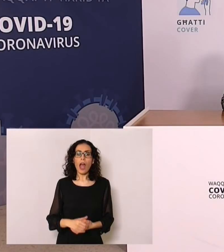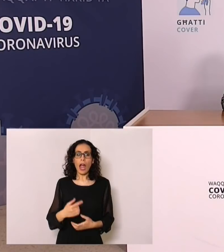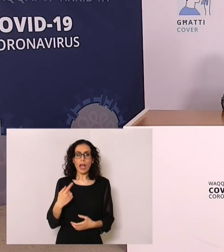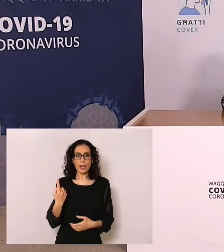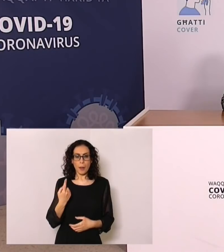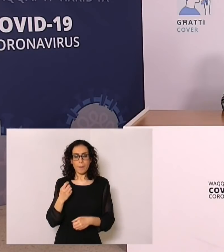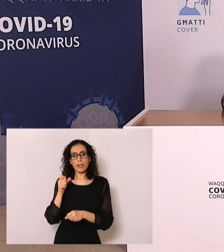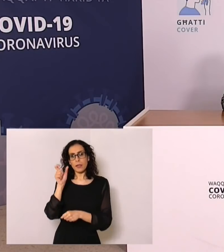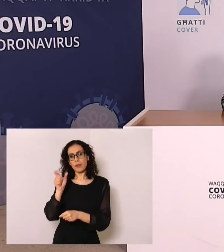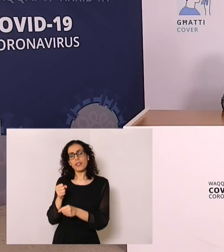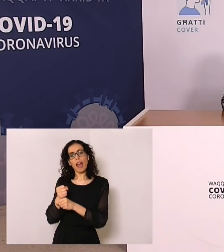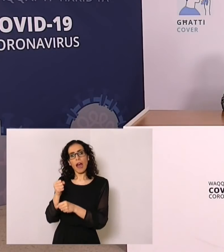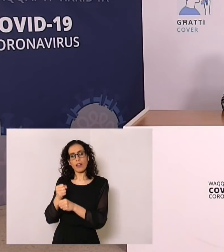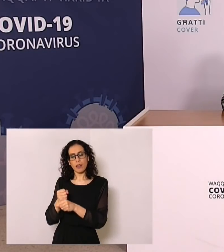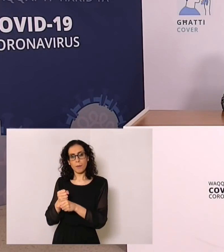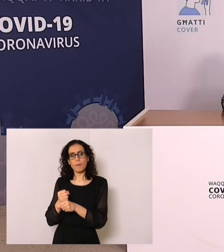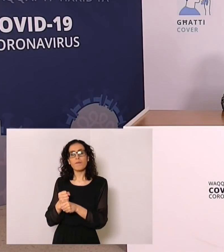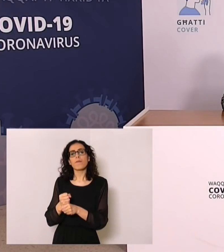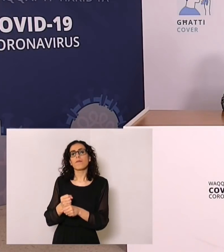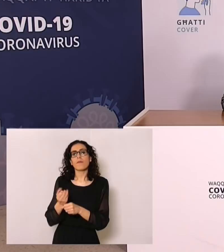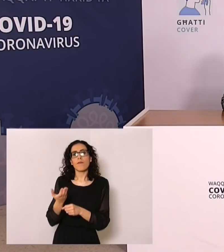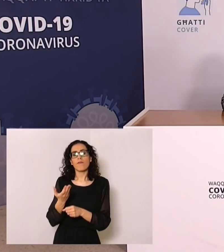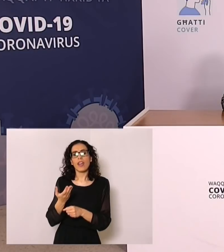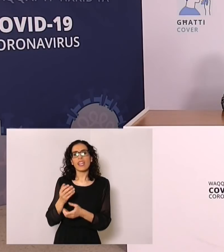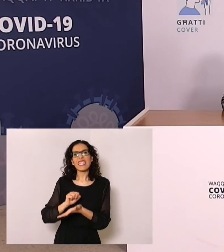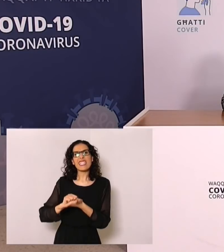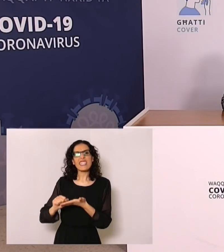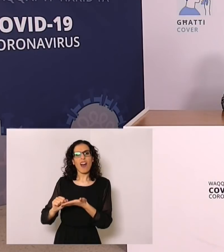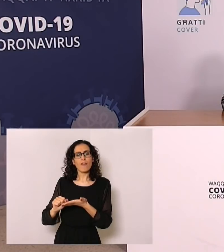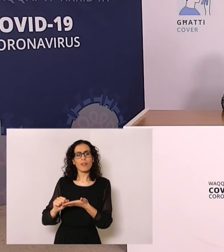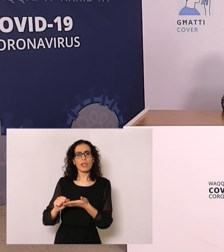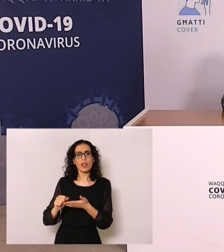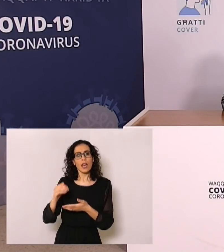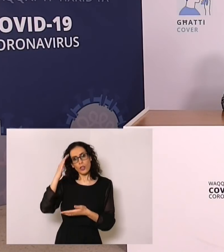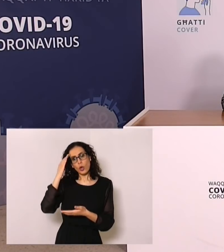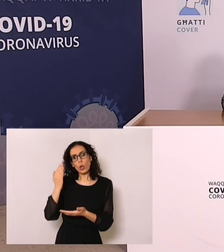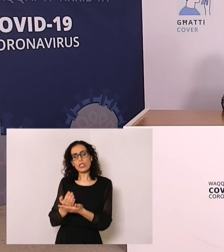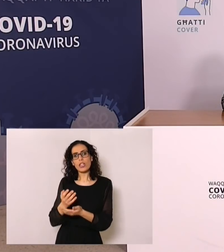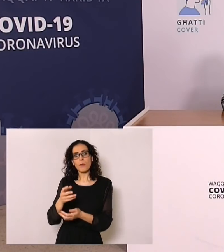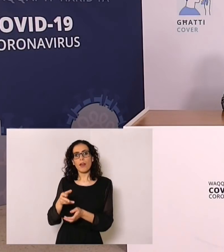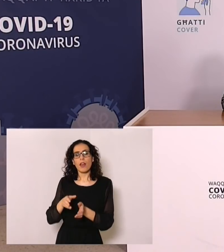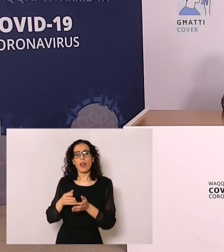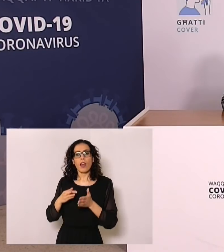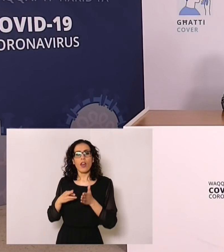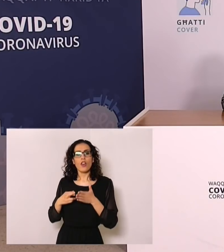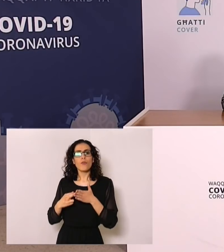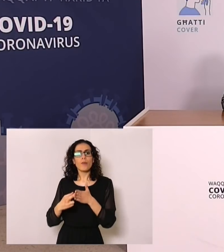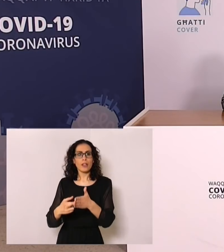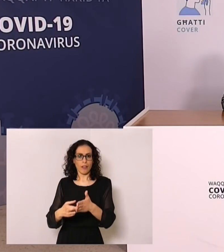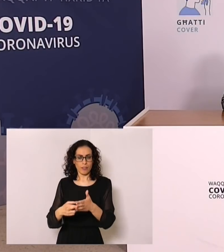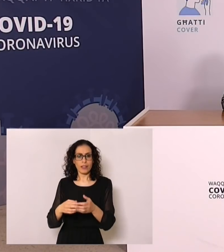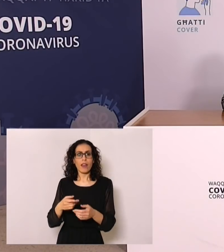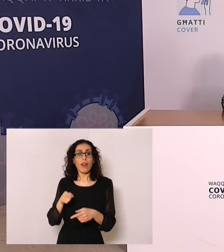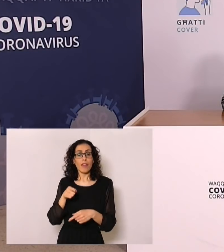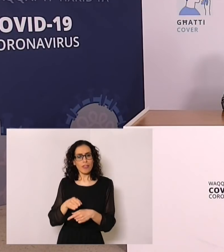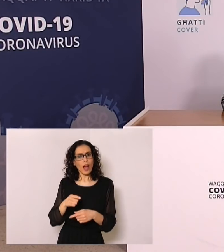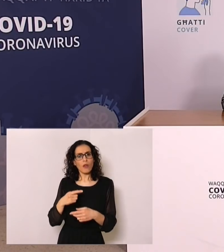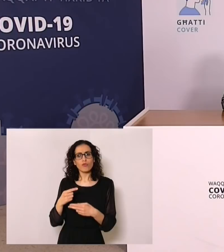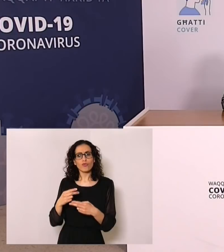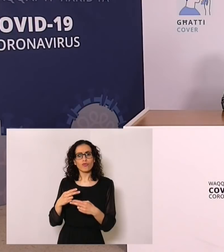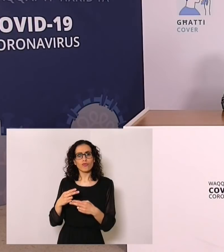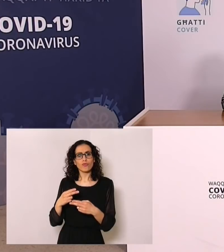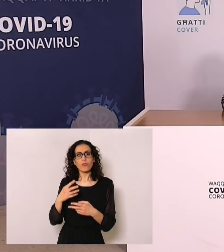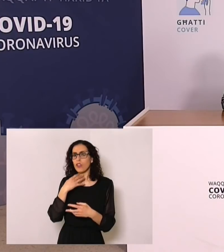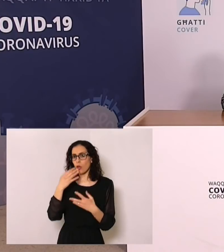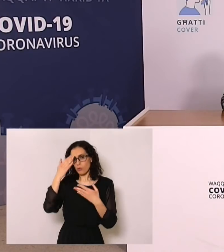dawn it-trajdu li m'għandhomx il-protective wear sabiex ovvjament ikunu jistgħu jaħdmu. X'tikkummenta wkoll dwar